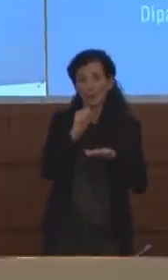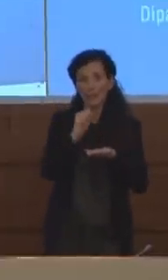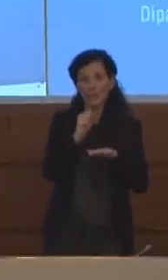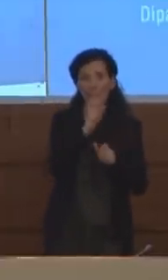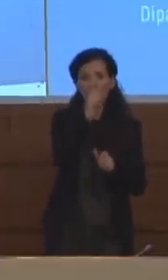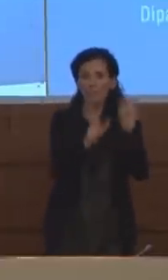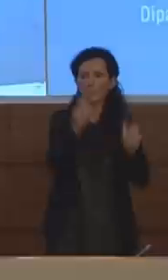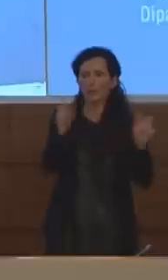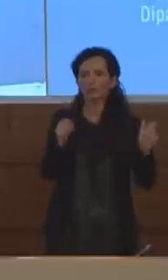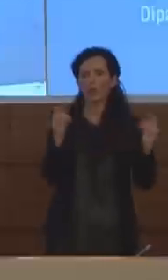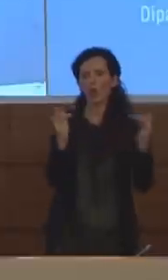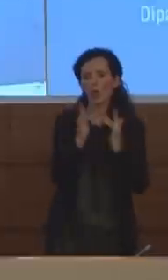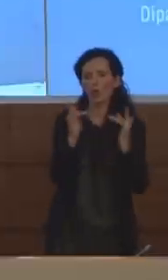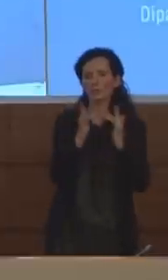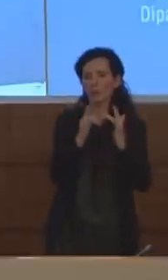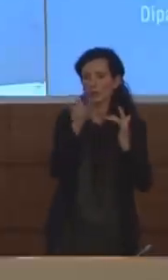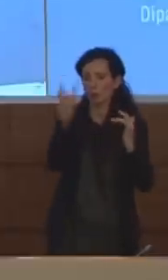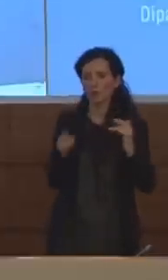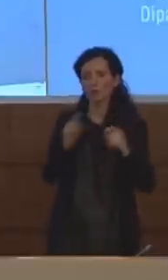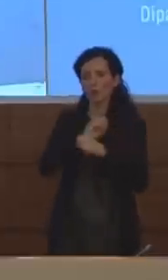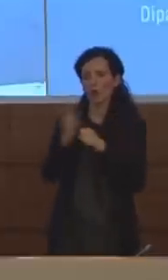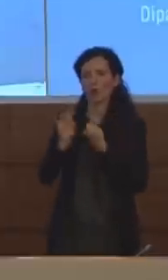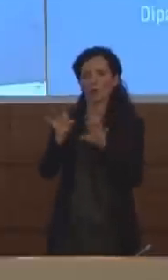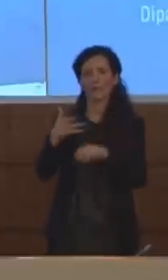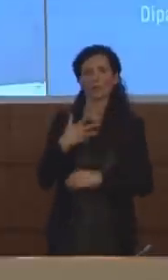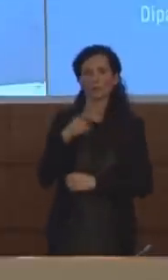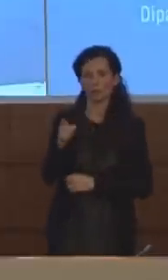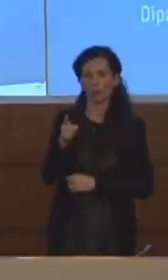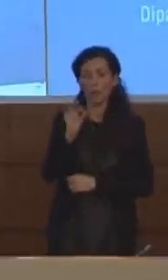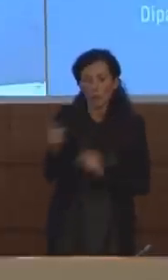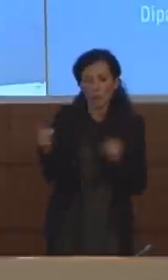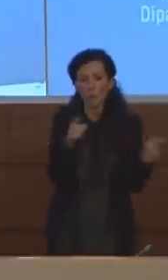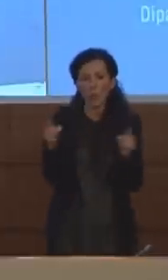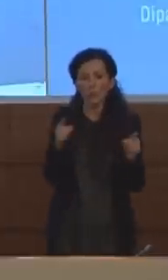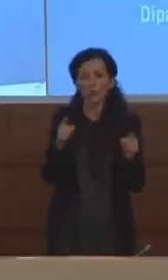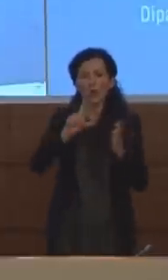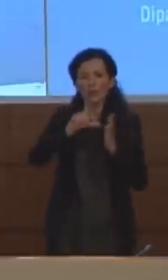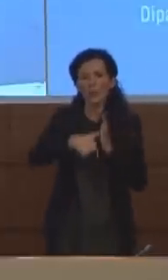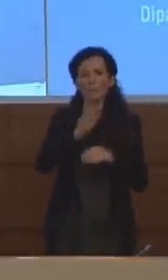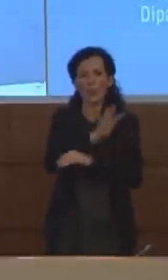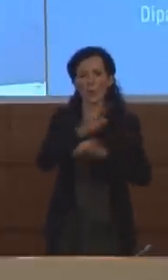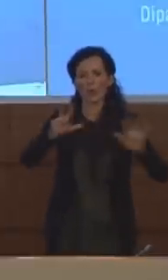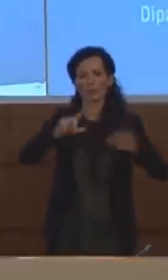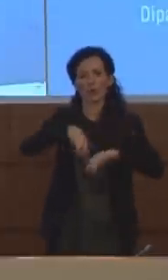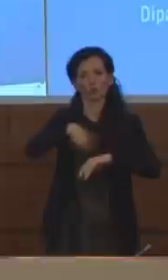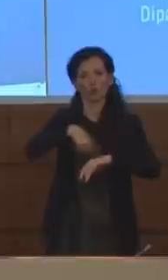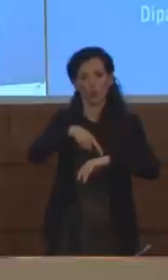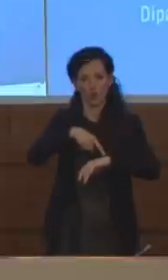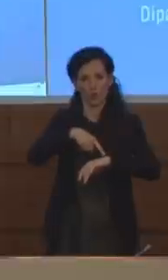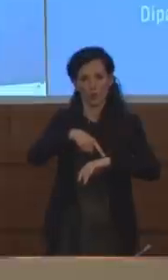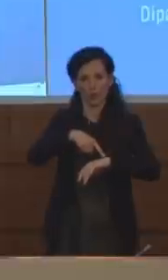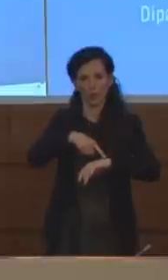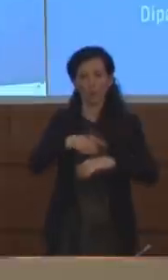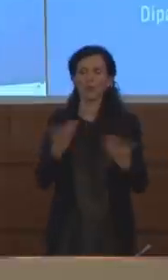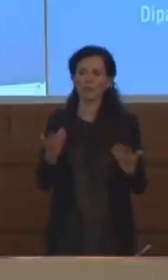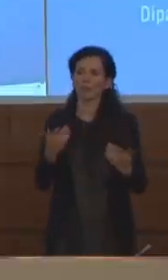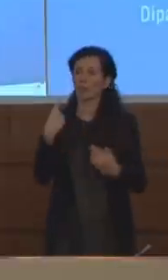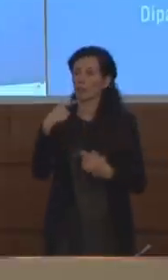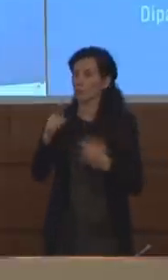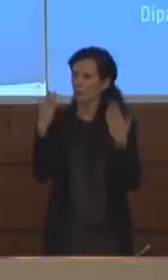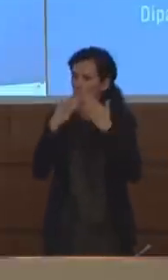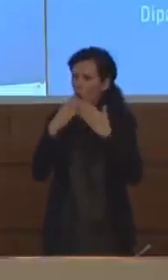persone che sono state a stretto contatto in un periodo che è quello delle 48 ore quindi in questo senso la cosa non è in contraddizione